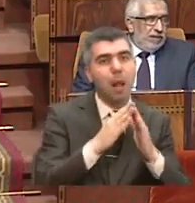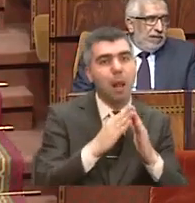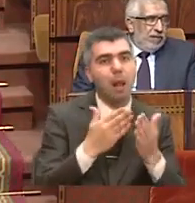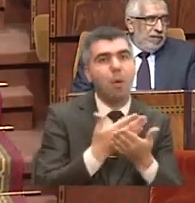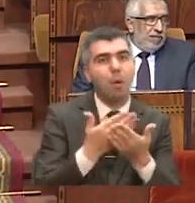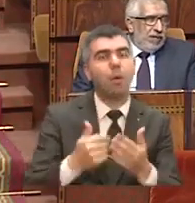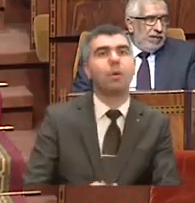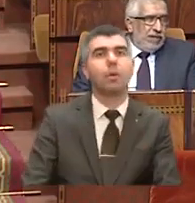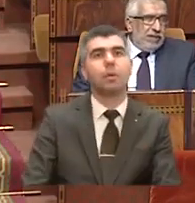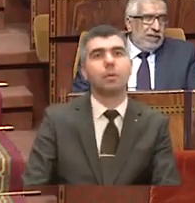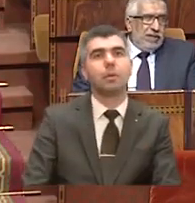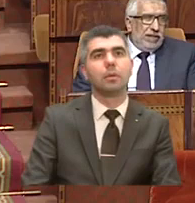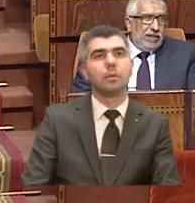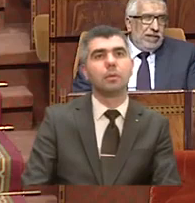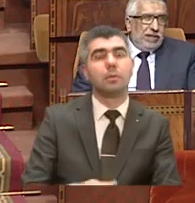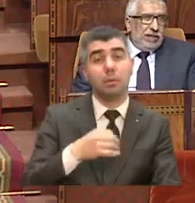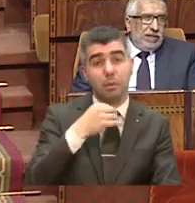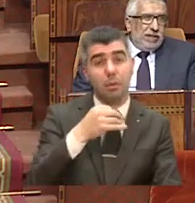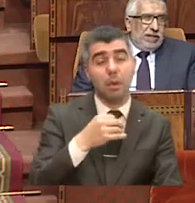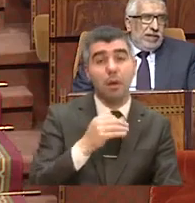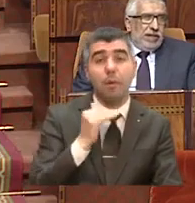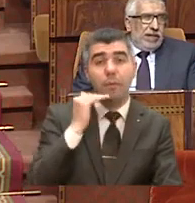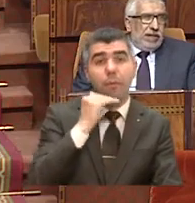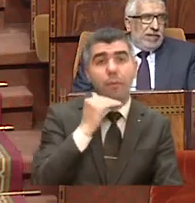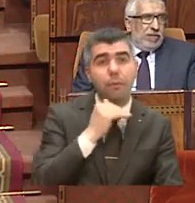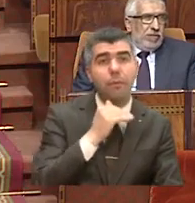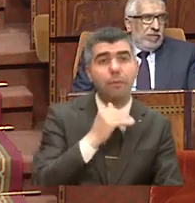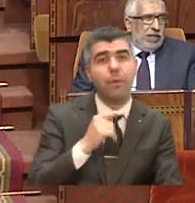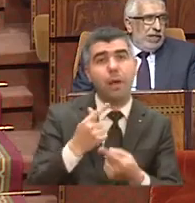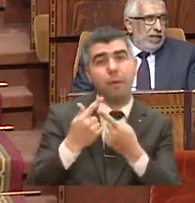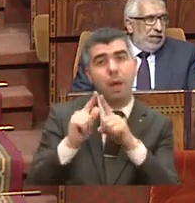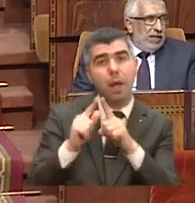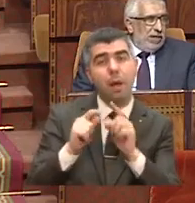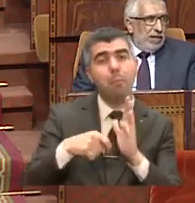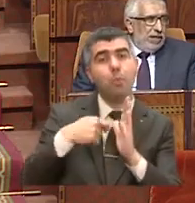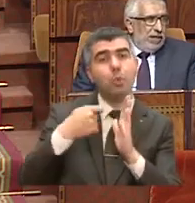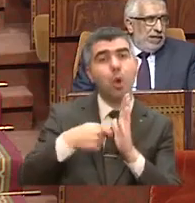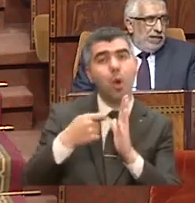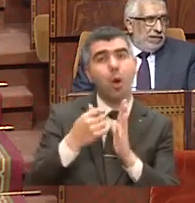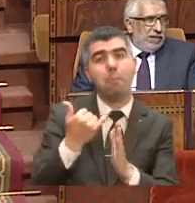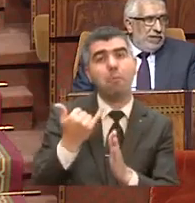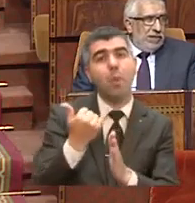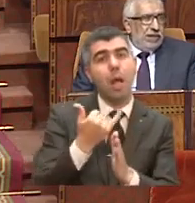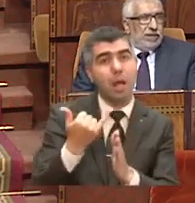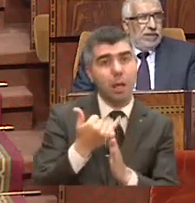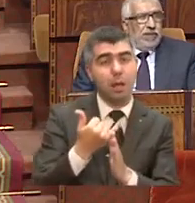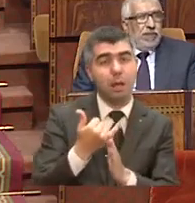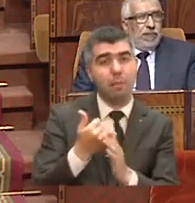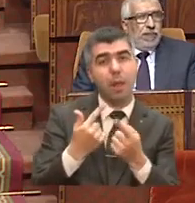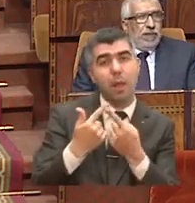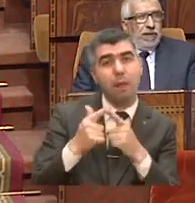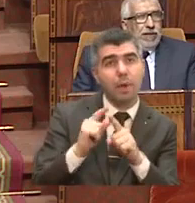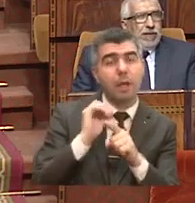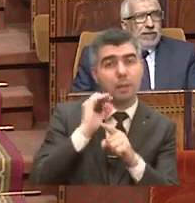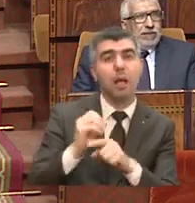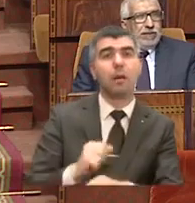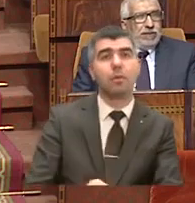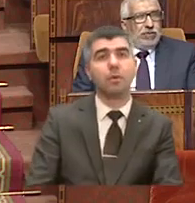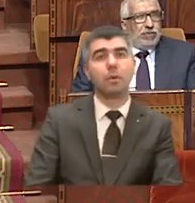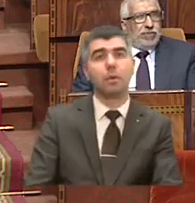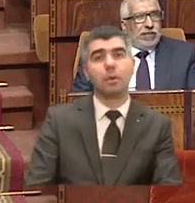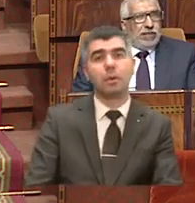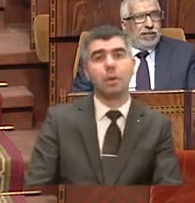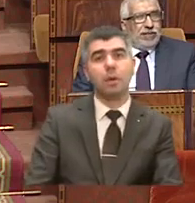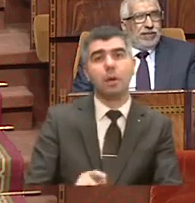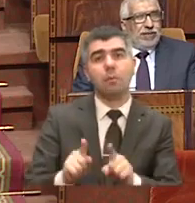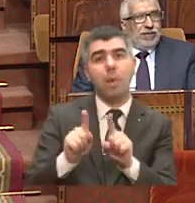وناشدكم أن تعملوا على تسريع بإتمام المشروع الهام الذي سيربط منطقة الأطلس الصغير